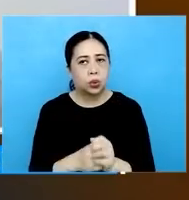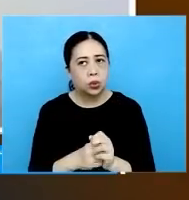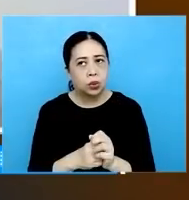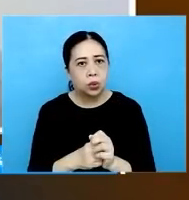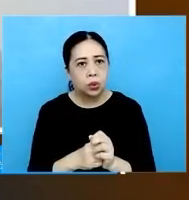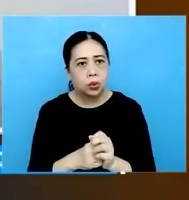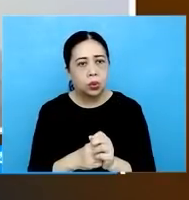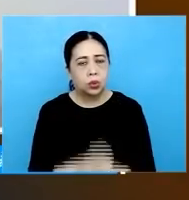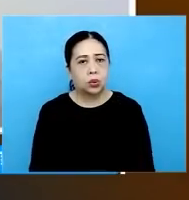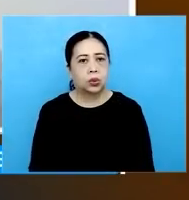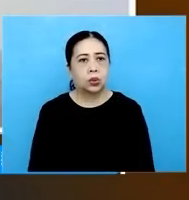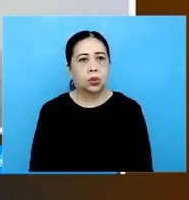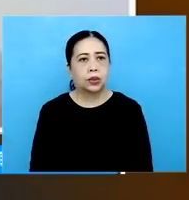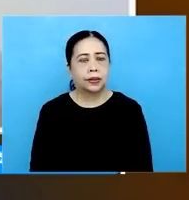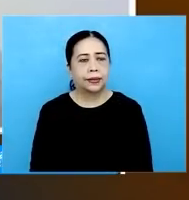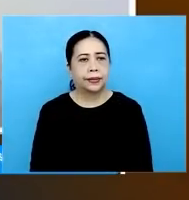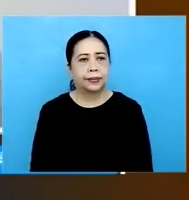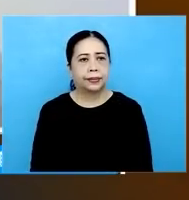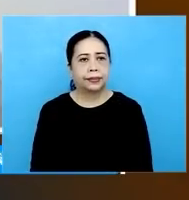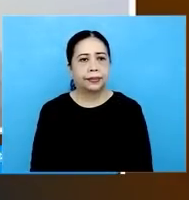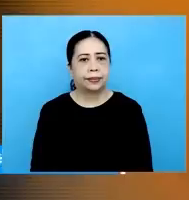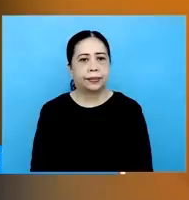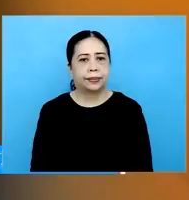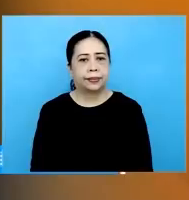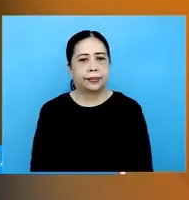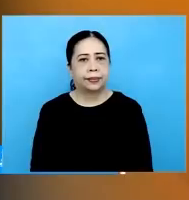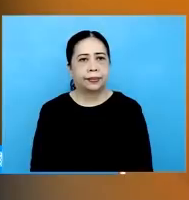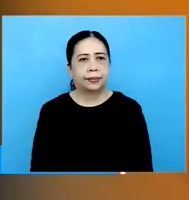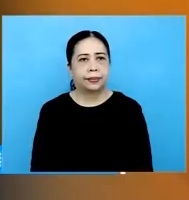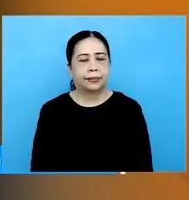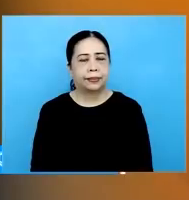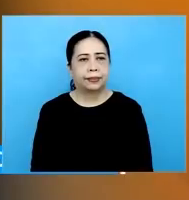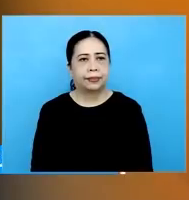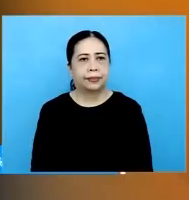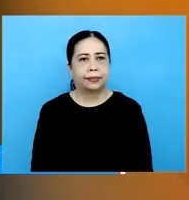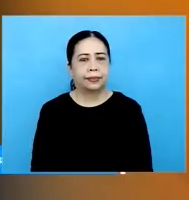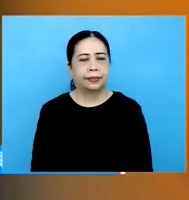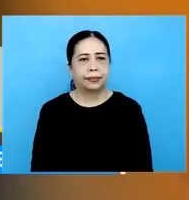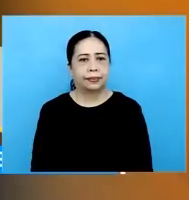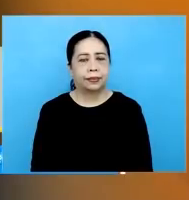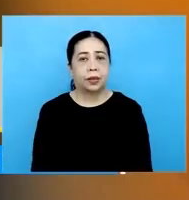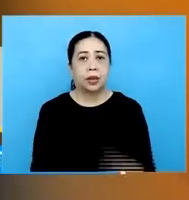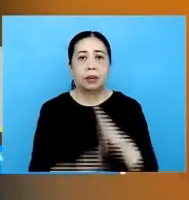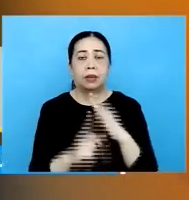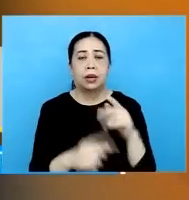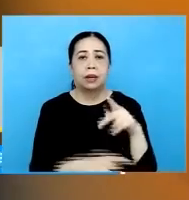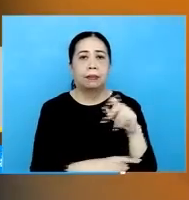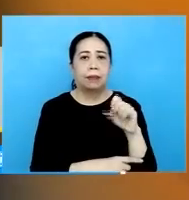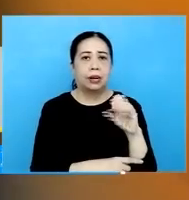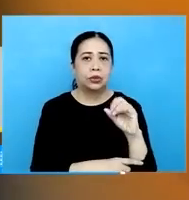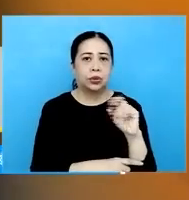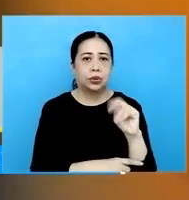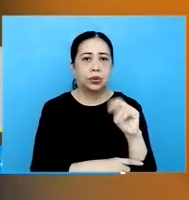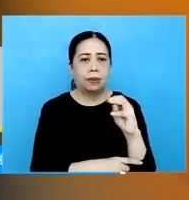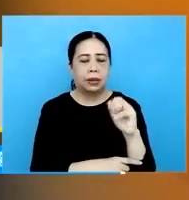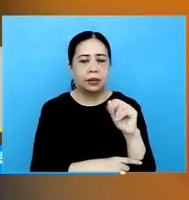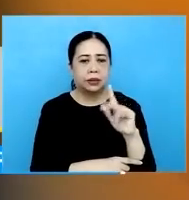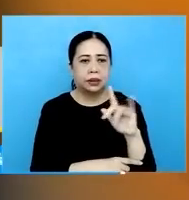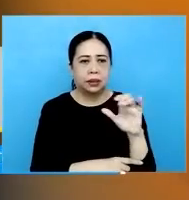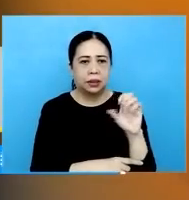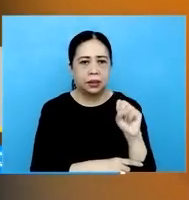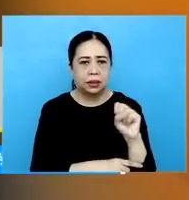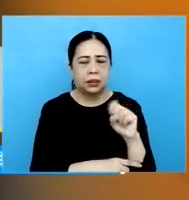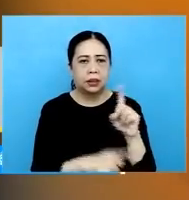naka-receive lang ng minor injuries kaya pinauwi na rin po sila. Sa Barangay Pasong Kamatchile 2 naman, nagsasaranggola